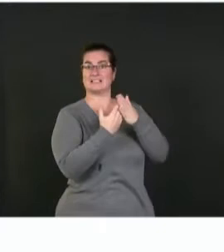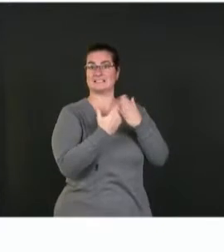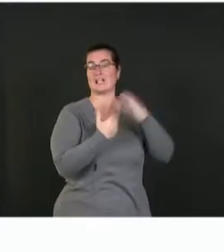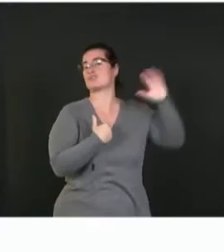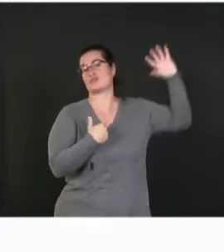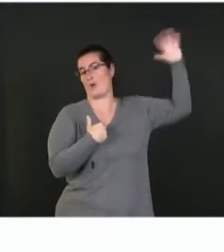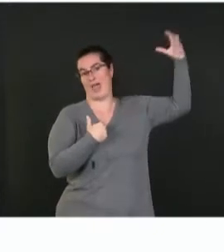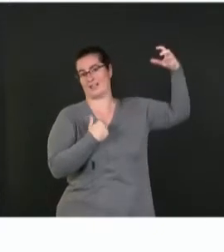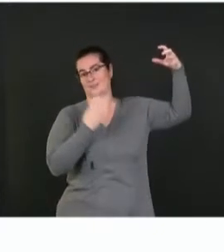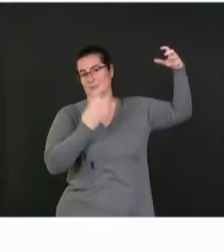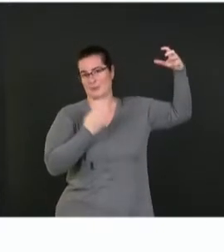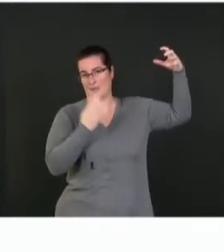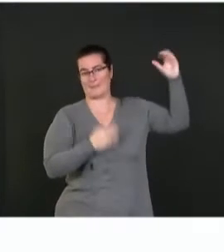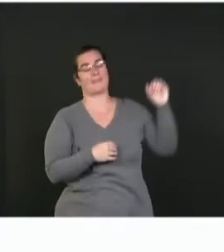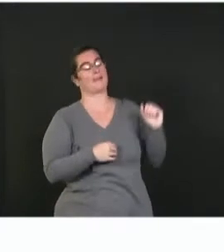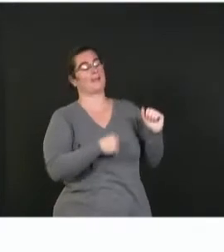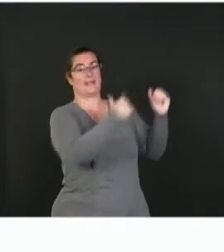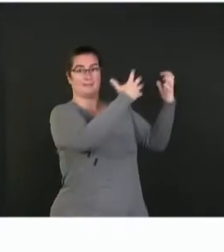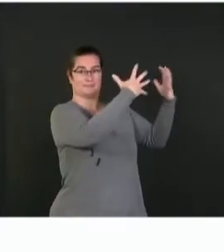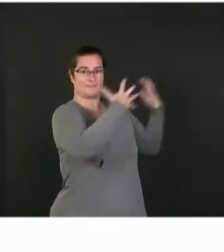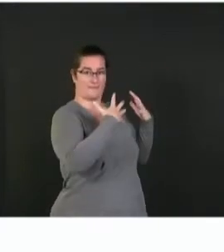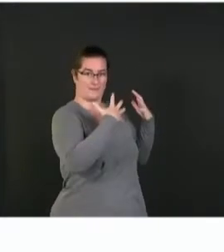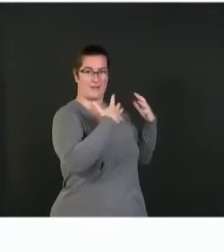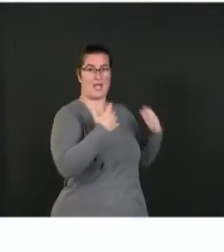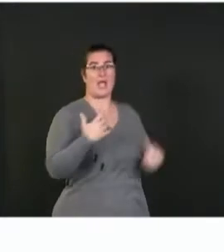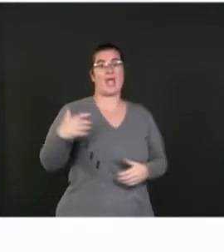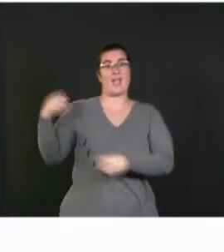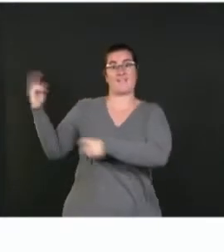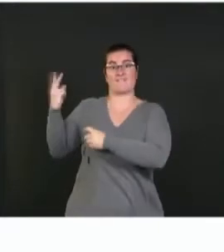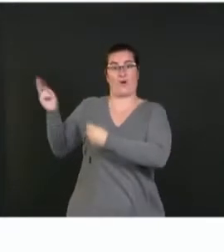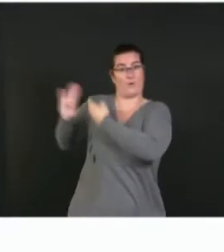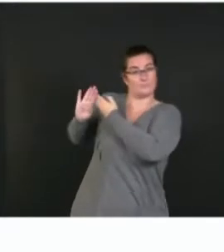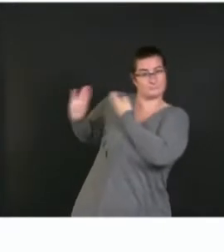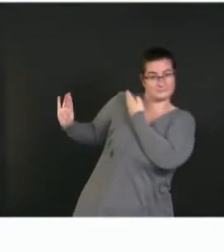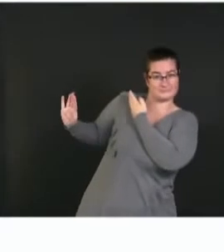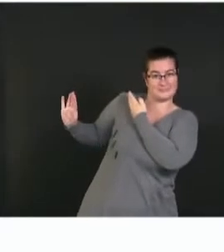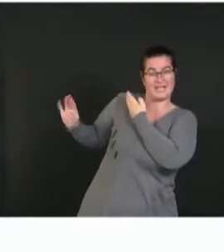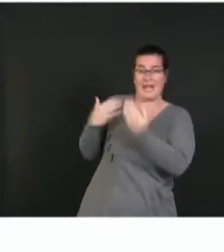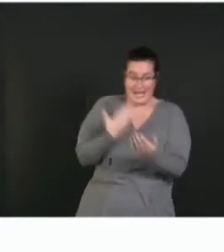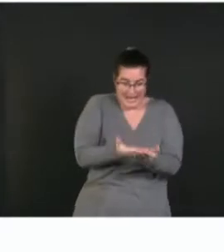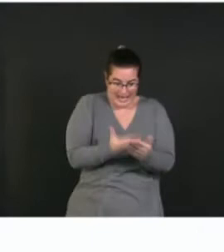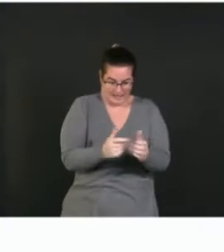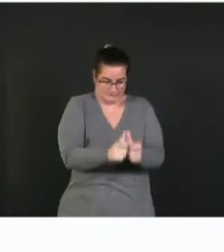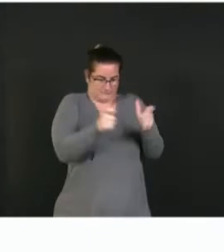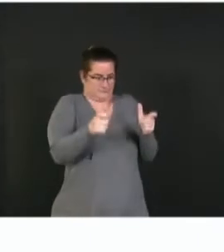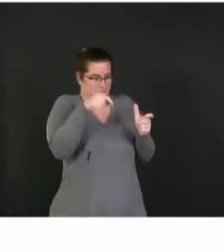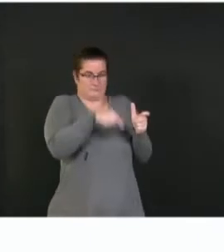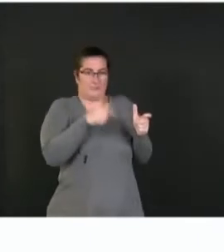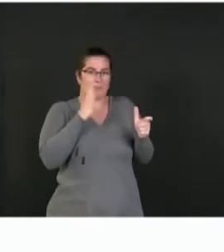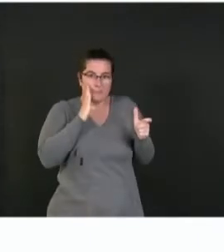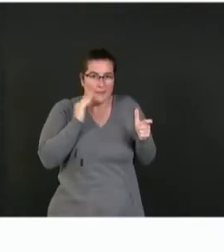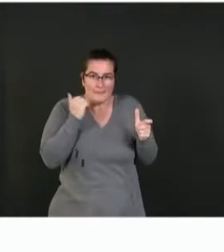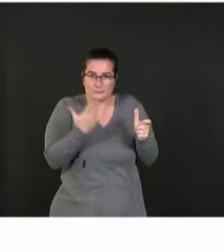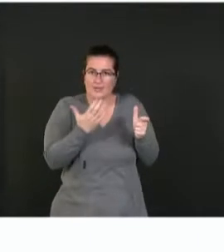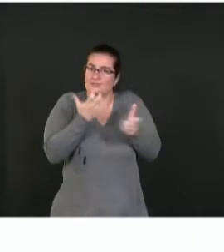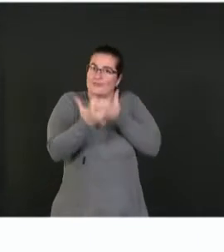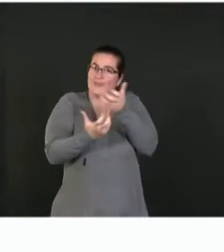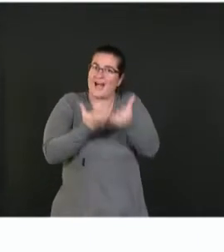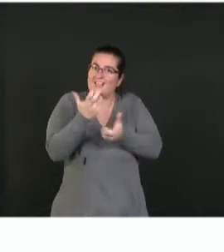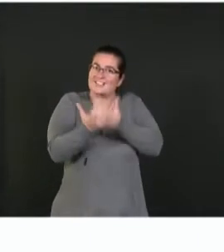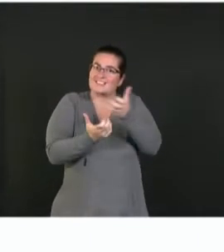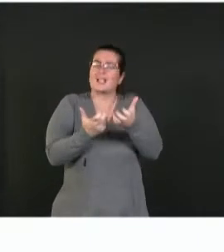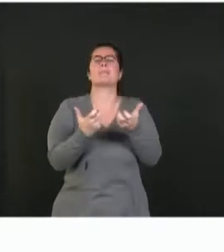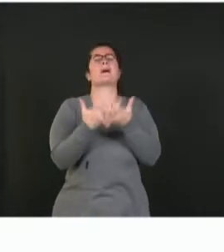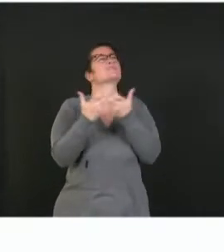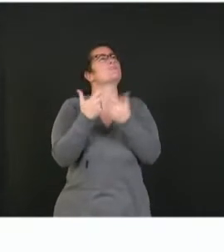réponse à tous nos soucis. Ces logements-là n'ont pas besoin de chauffage. Et on a eu des exemples de reportages qui ont été faits au